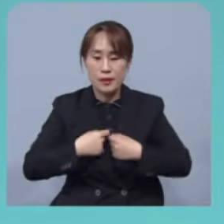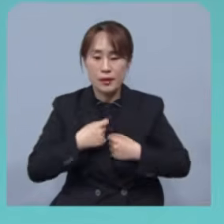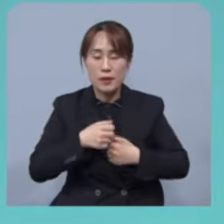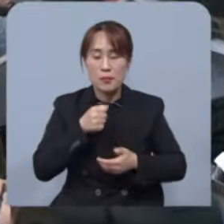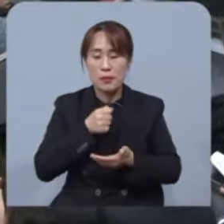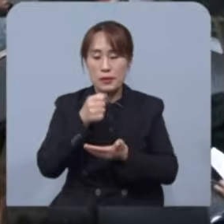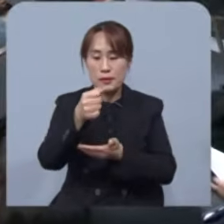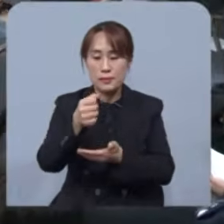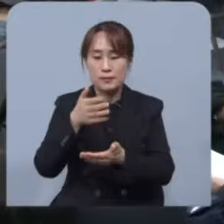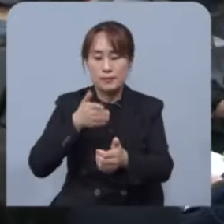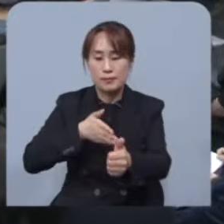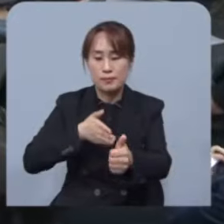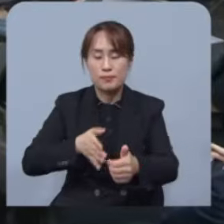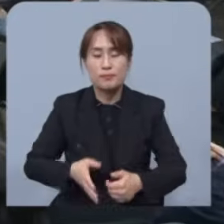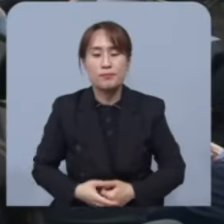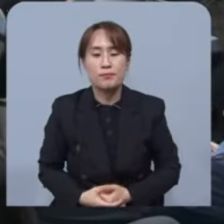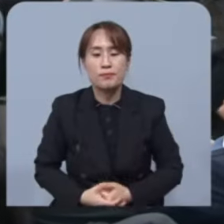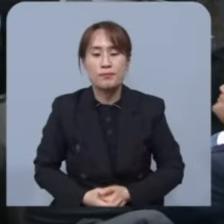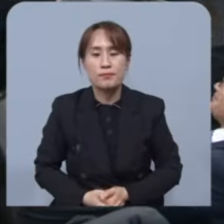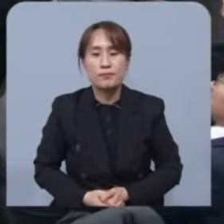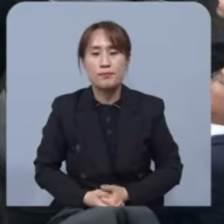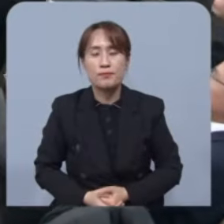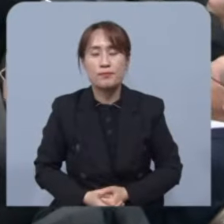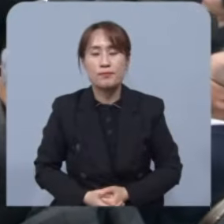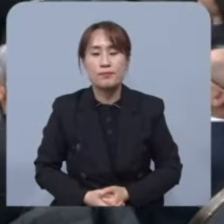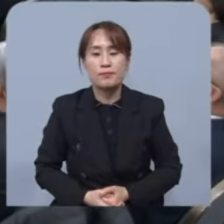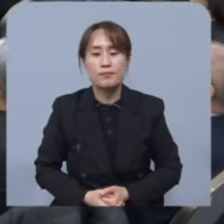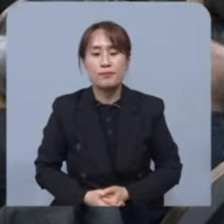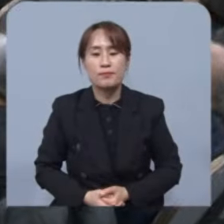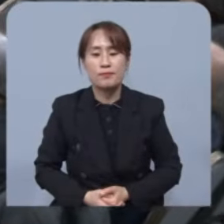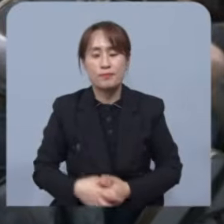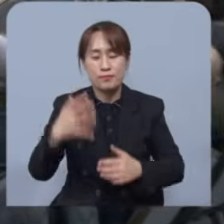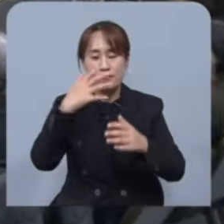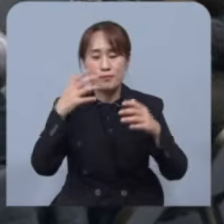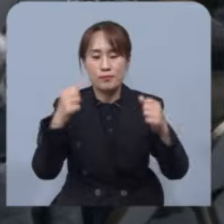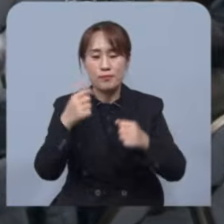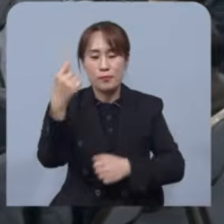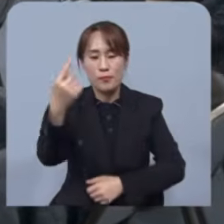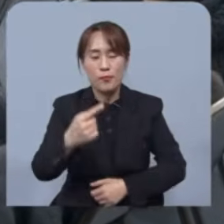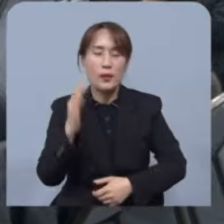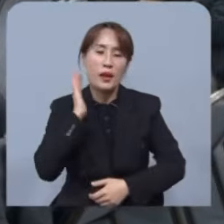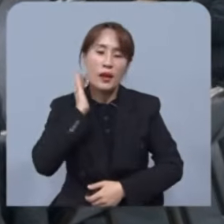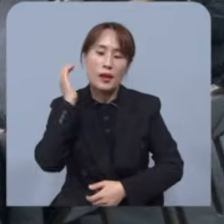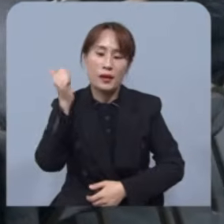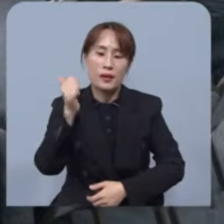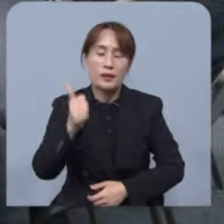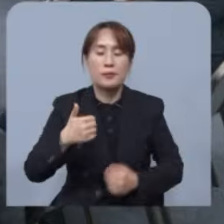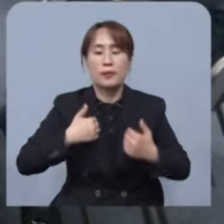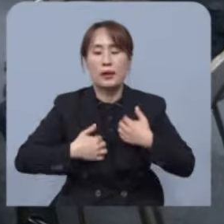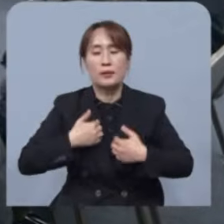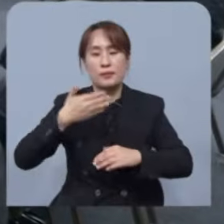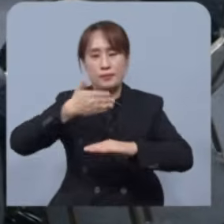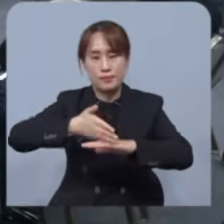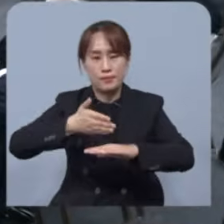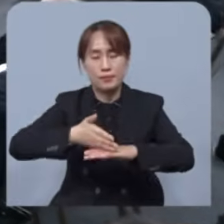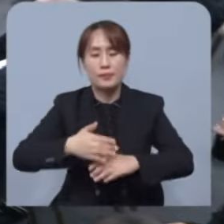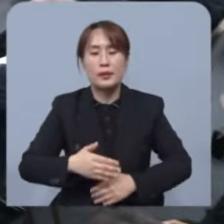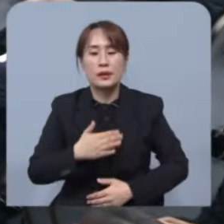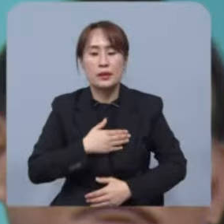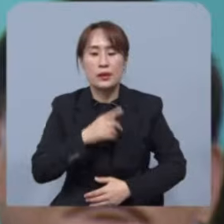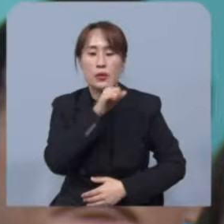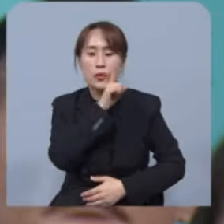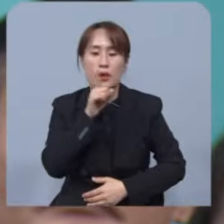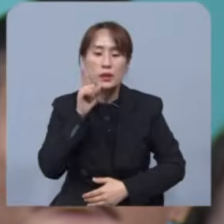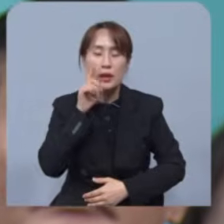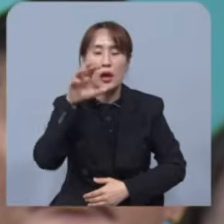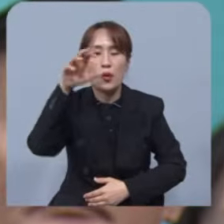마이크 전해드리겠습니다. 네, 여기 중국까지 오셔서 대통령님 매우 반갑고 고맙습니다. 저는